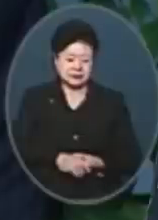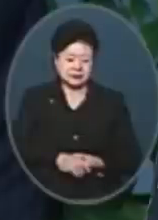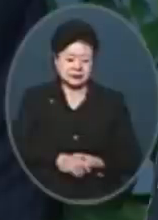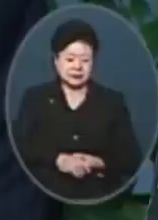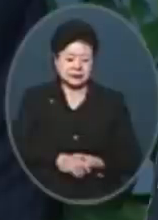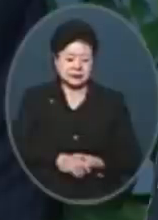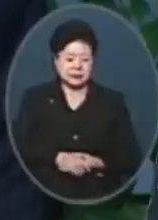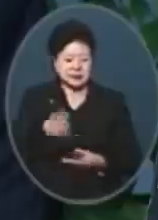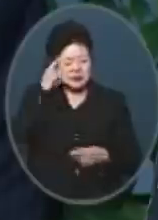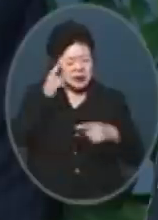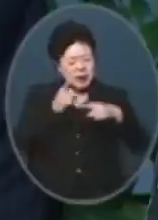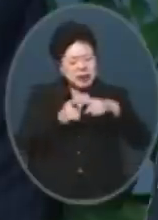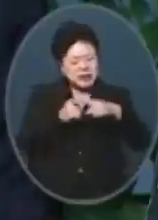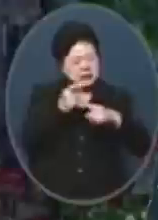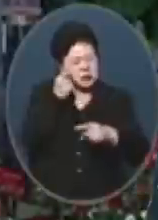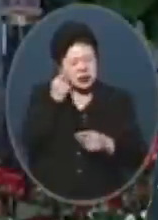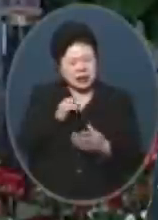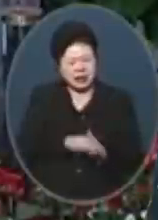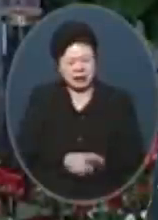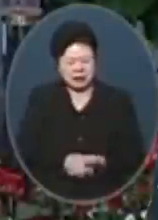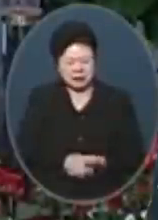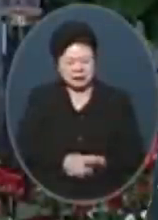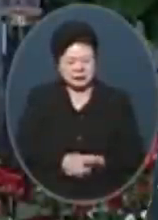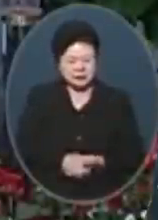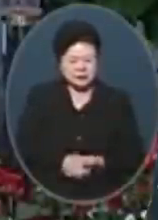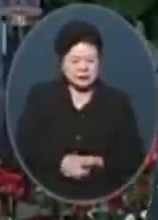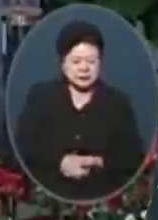긍정적인 생각은 하지 못합니다.